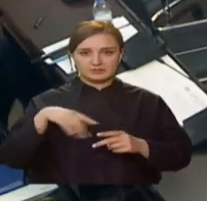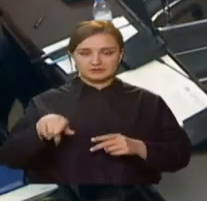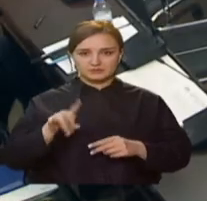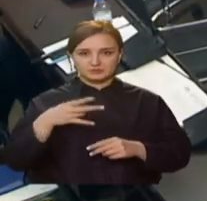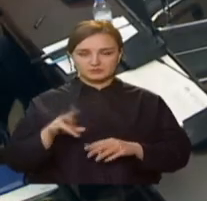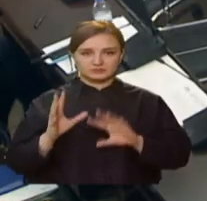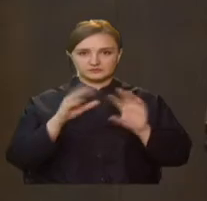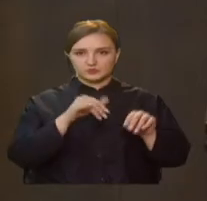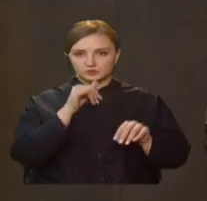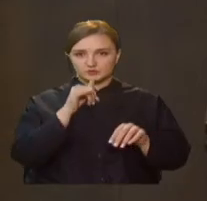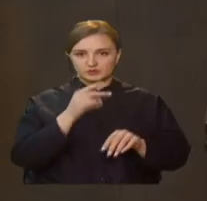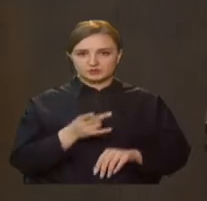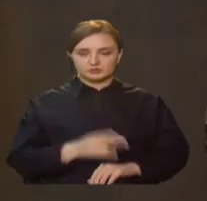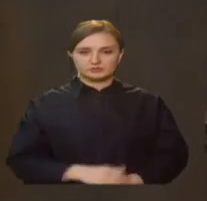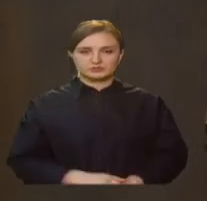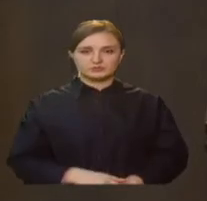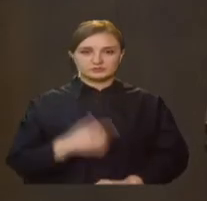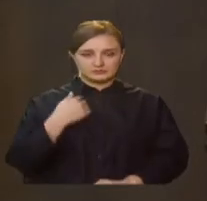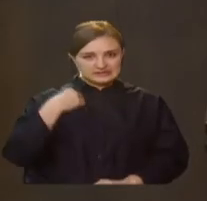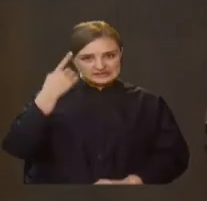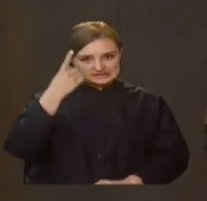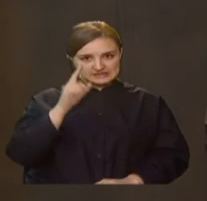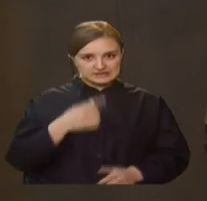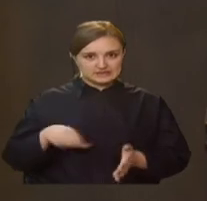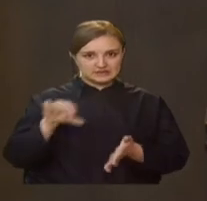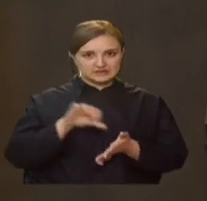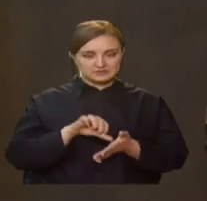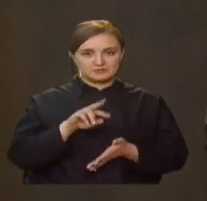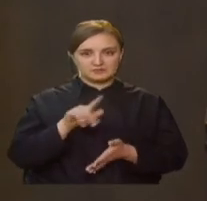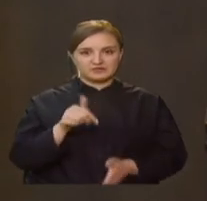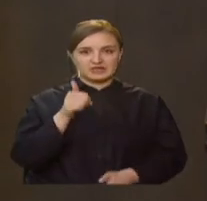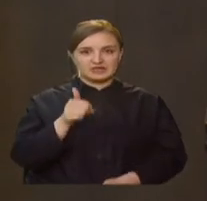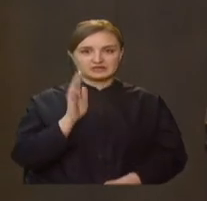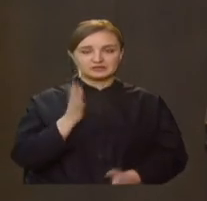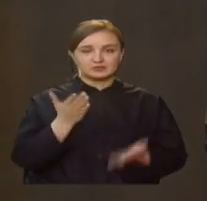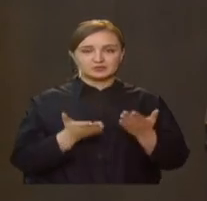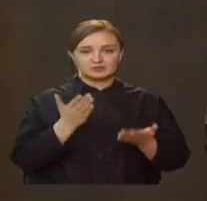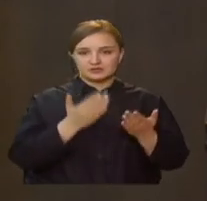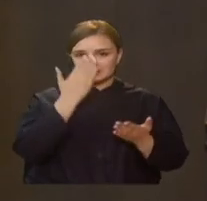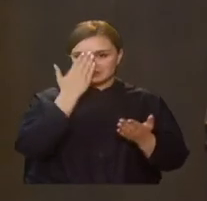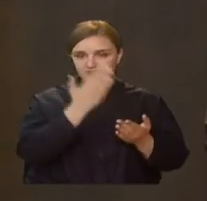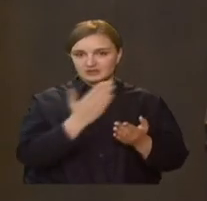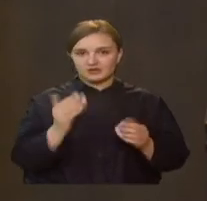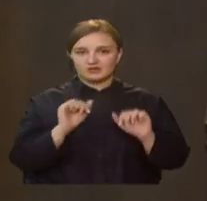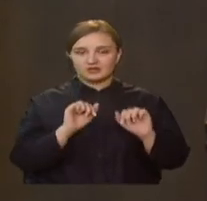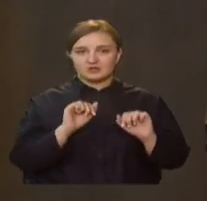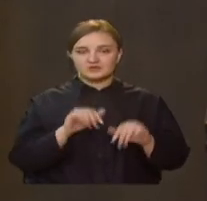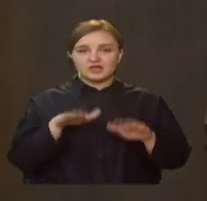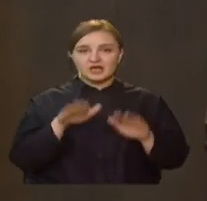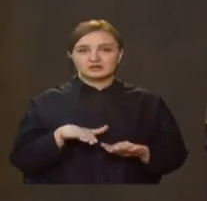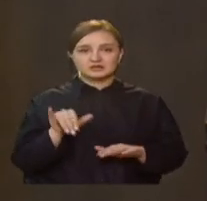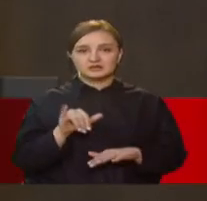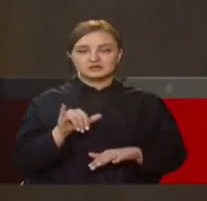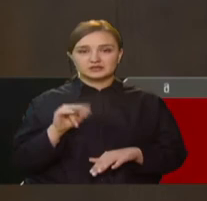շեմտխոաշի Համով է դի ինիտիատիվիտ, ռոմ կարգի իկնե բոդա, թու սախալխո դամցուելիս օպիսի գանտավստել բոդա կալա